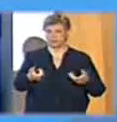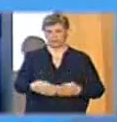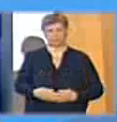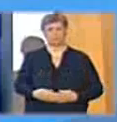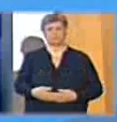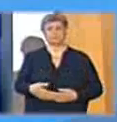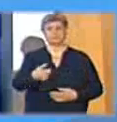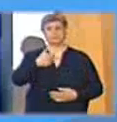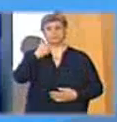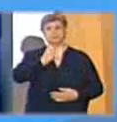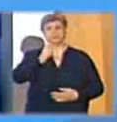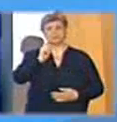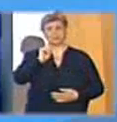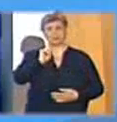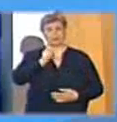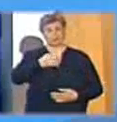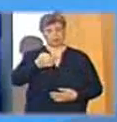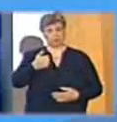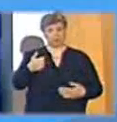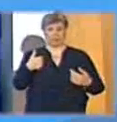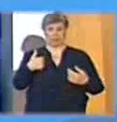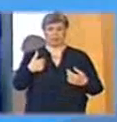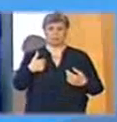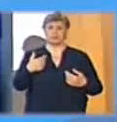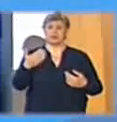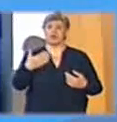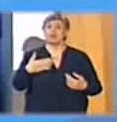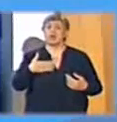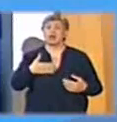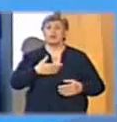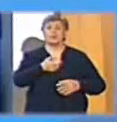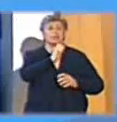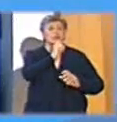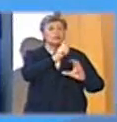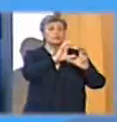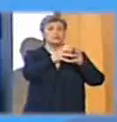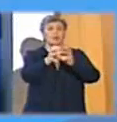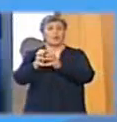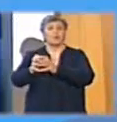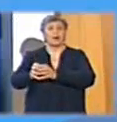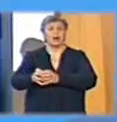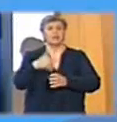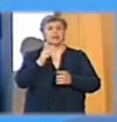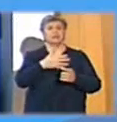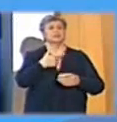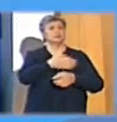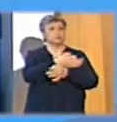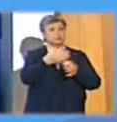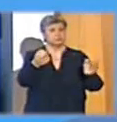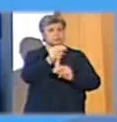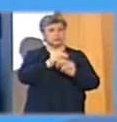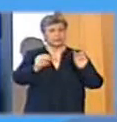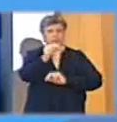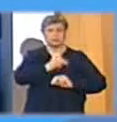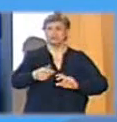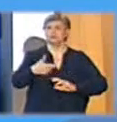εισαγωγικό σημείωμα, η πρόθεση είναι να ανοίξει και προς τα πολιτικά κόμματα και προς την κοινωνία και φορείς